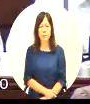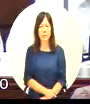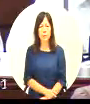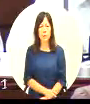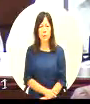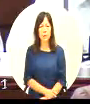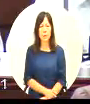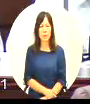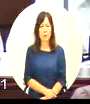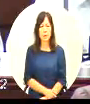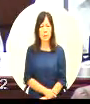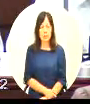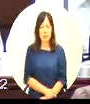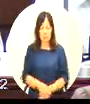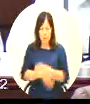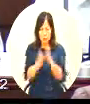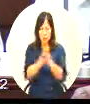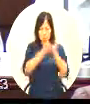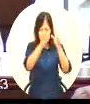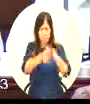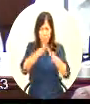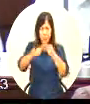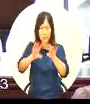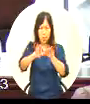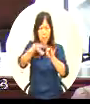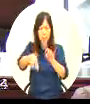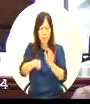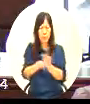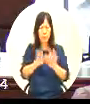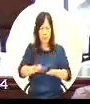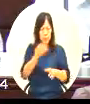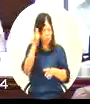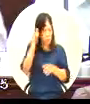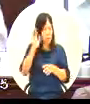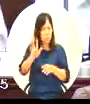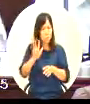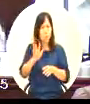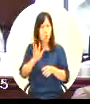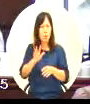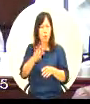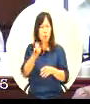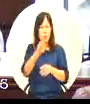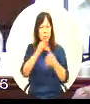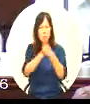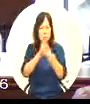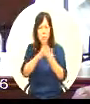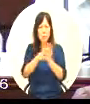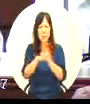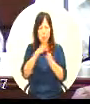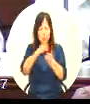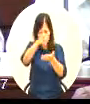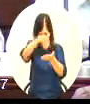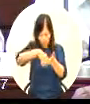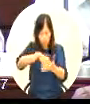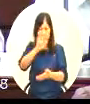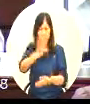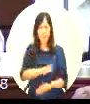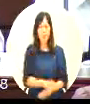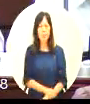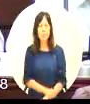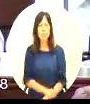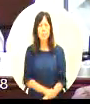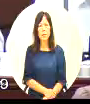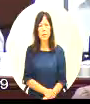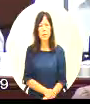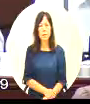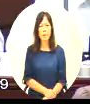个要设置的位置，其实目前我们手边都有一些相关的一个名单齁，那不过目前这